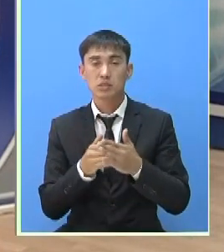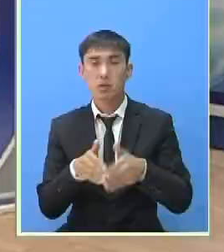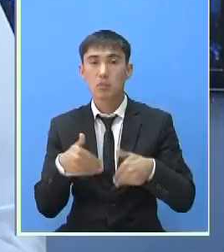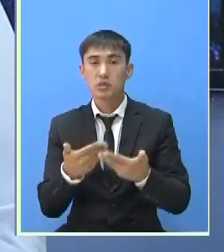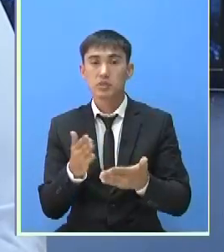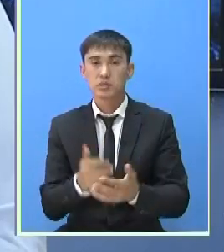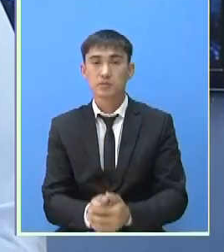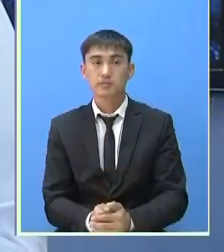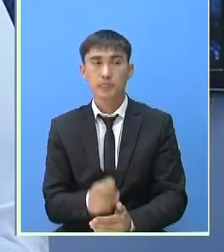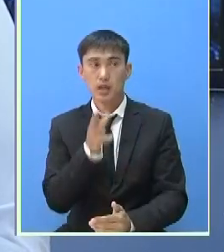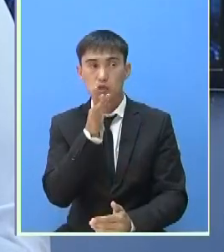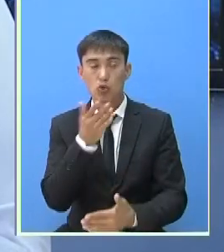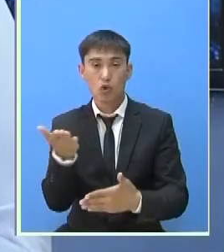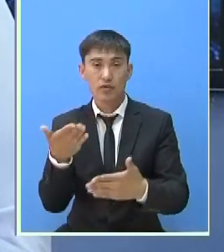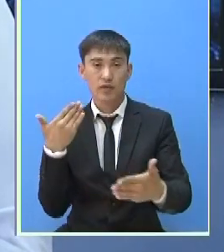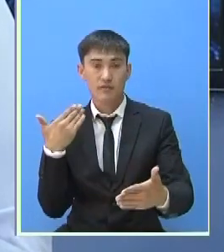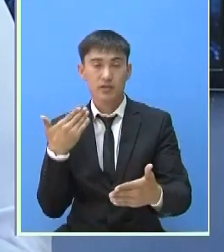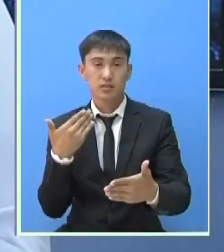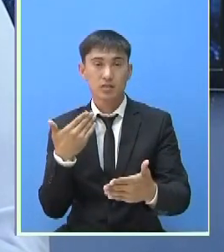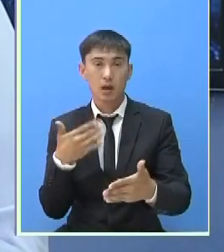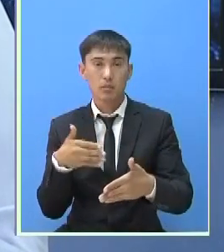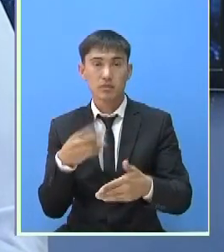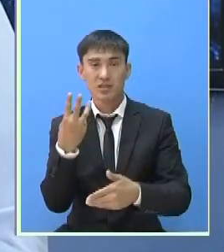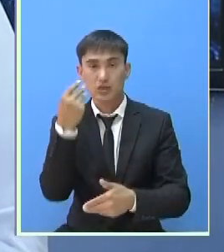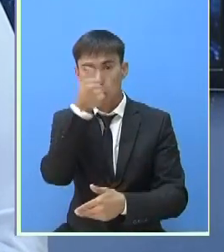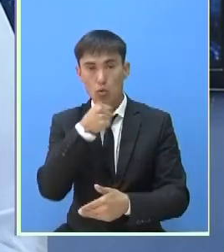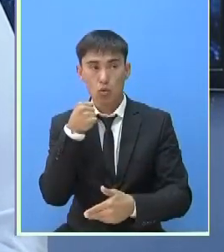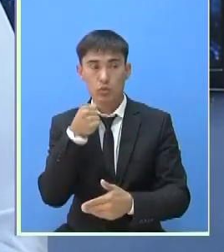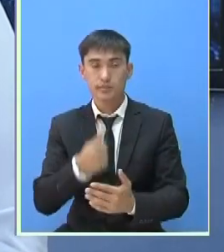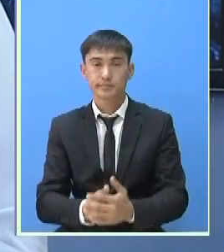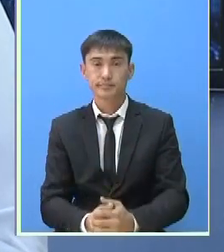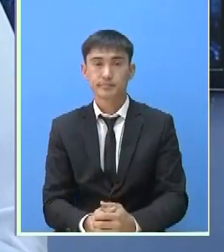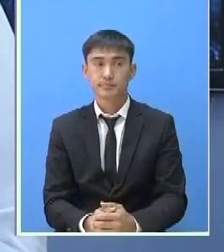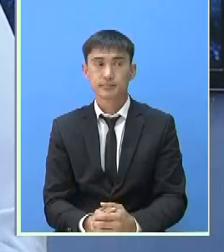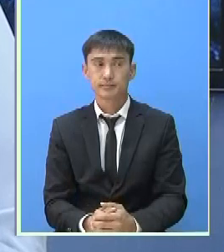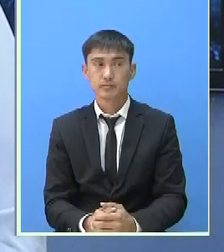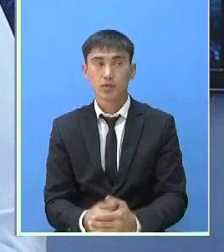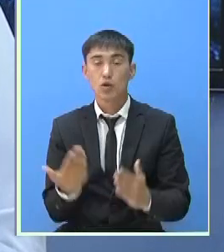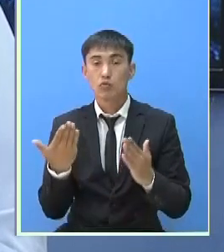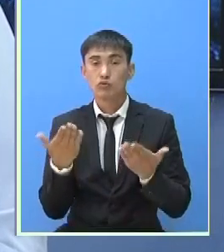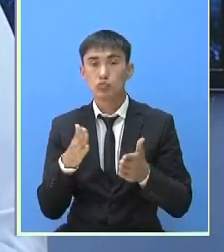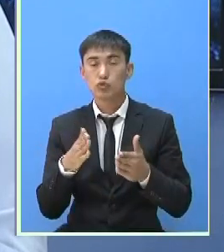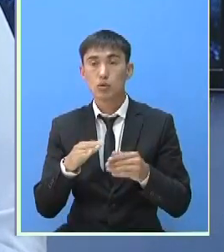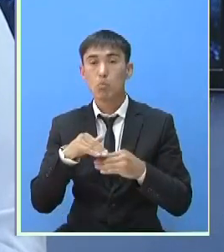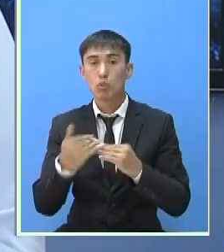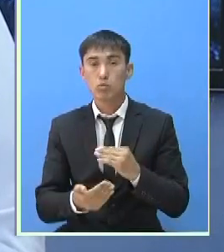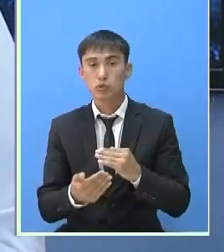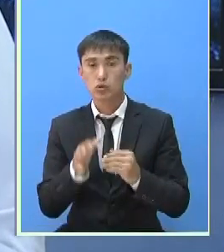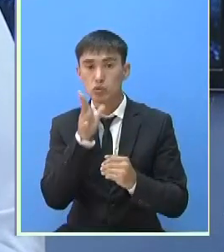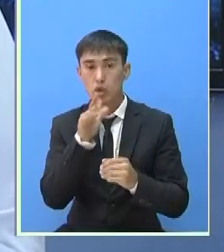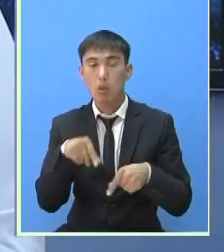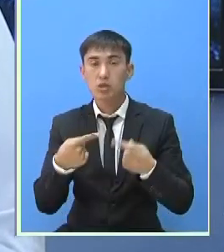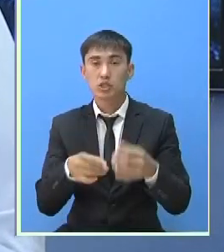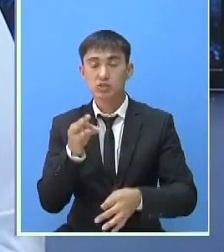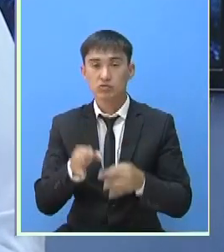обратиться? Срок давности обращения составляет 3 года. В случае пропуска срока он обращается в